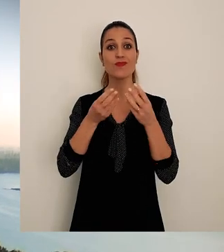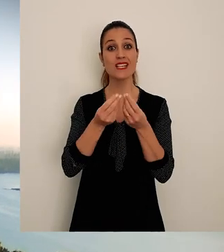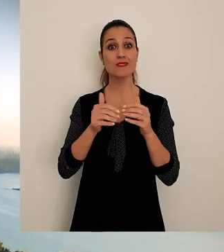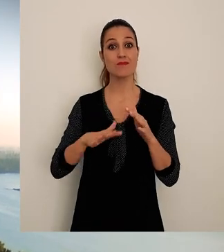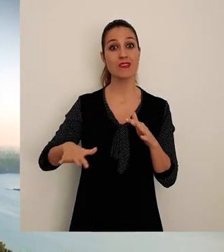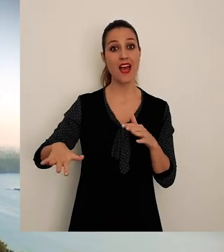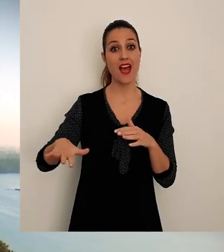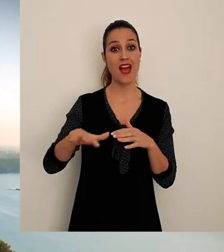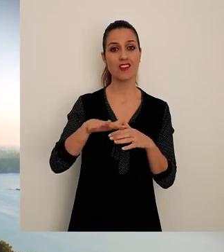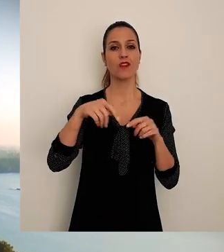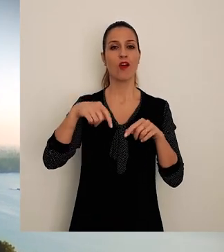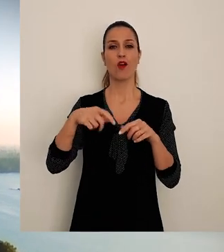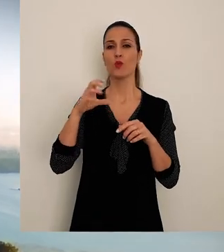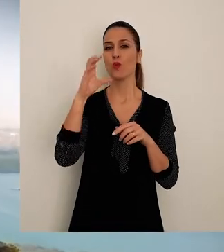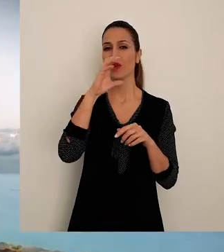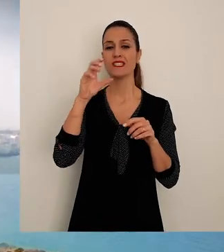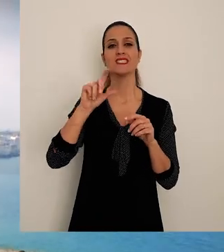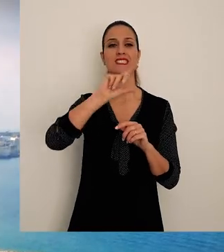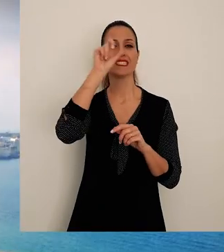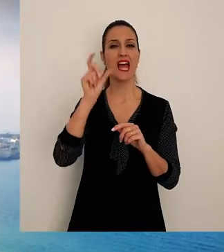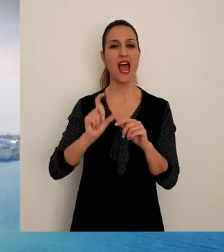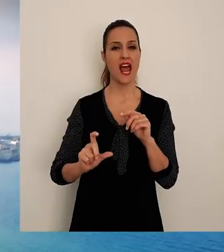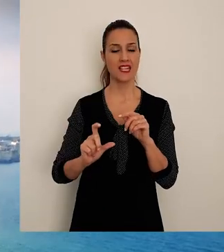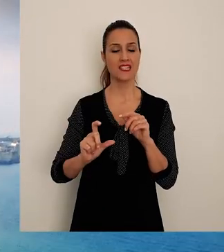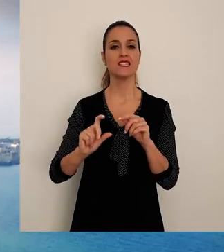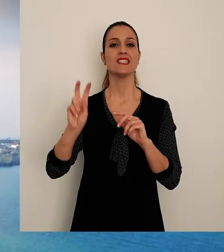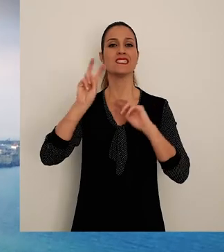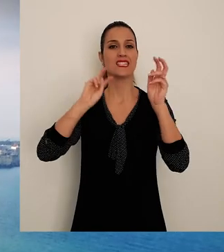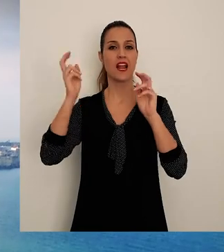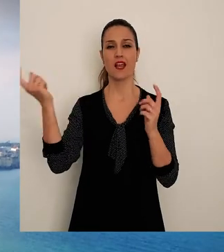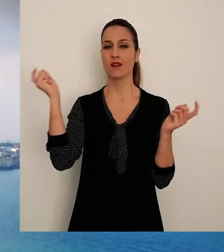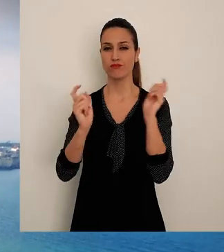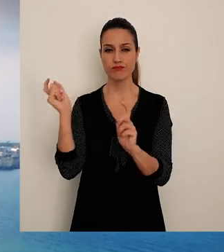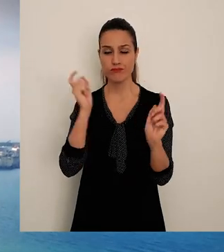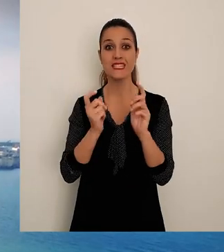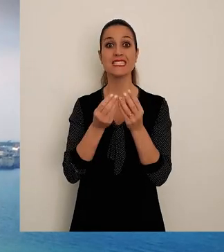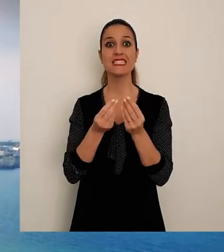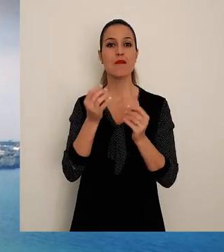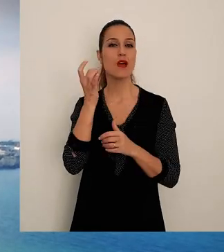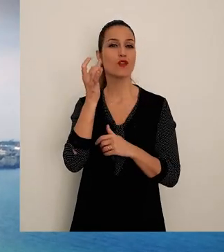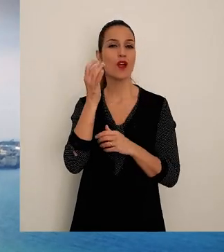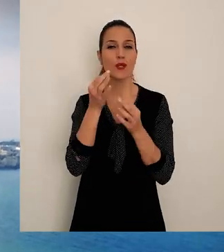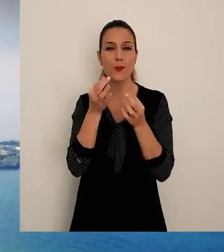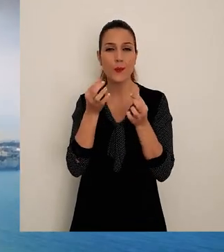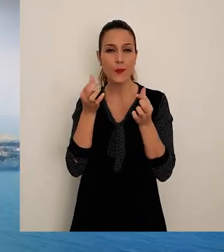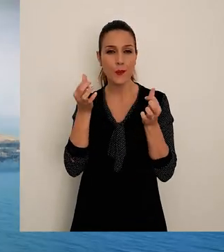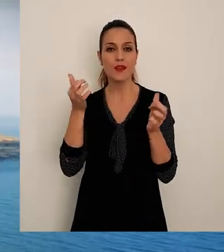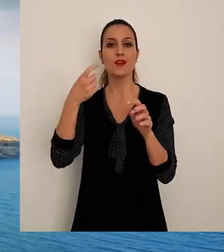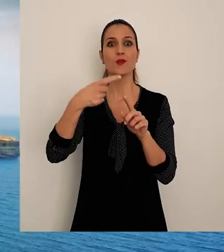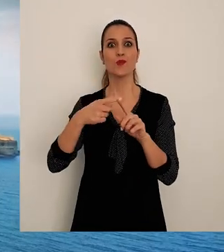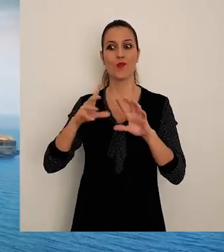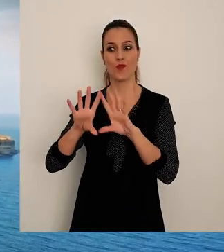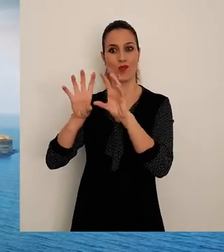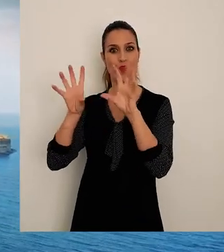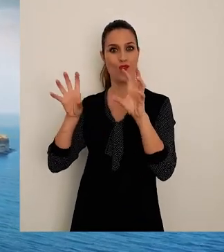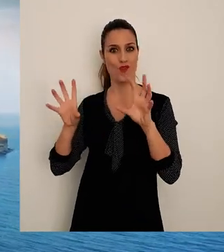Le spiagge della provincia, oggi meta di turisti italiani e stranieri, sono caratterizzate da sabbia dorata finissima, mentre ripide